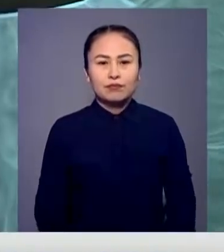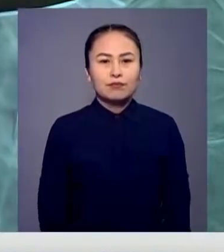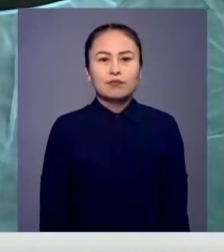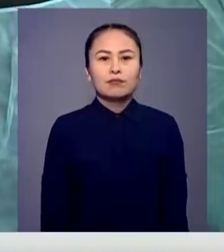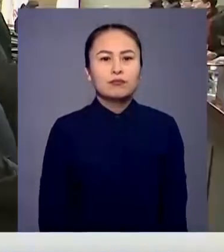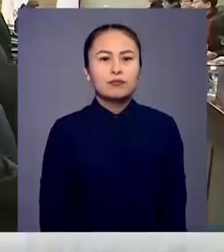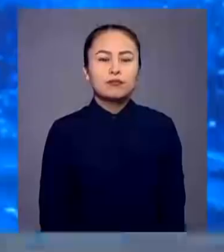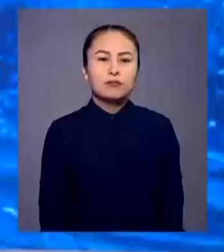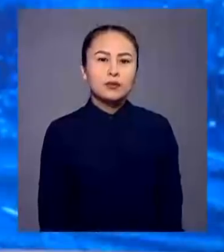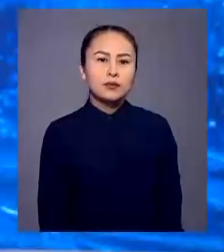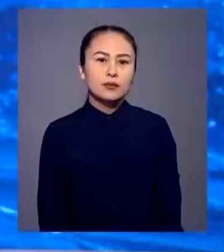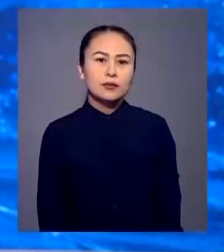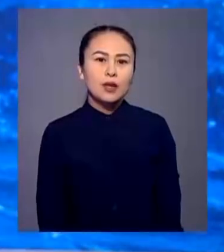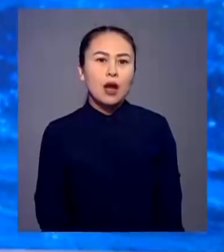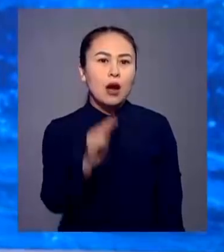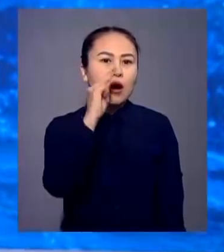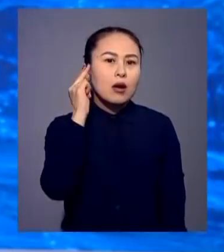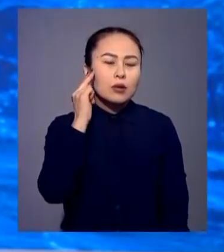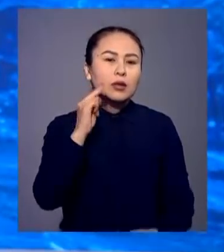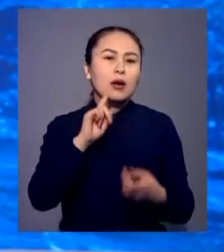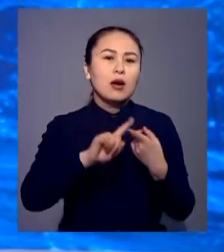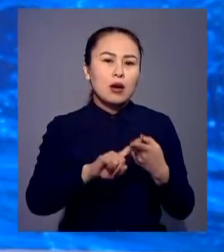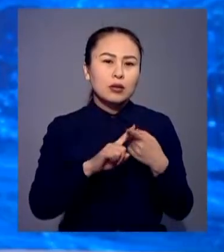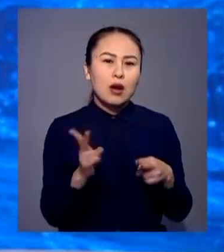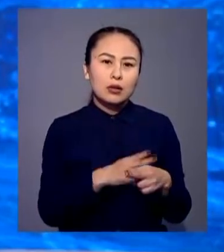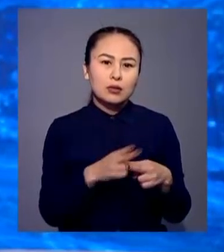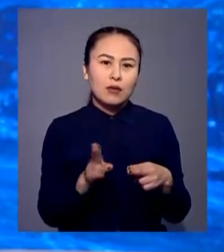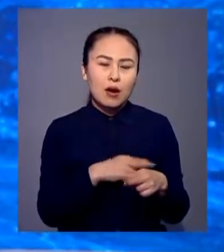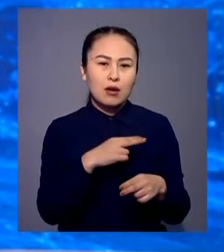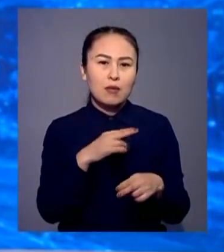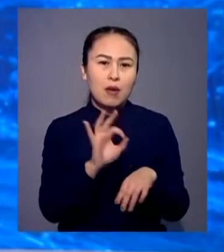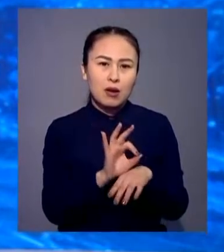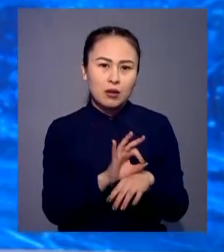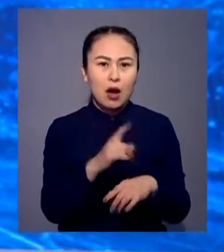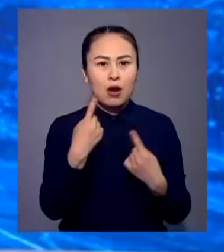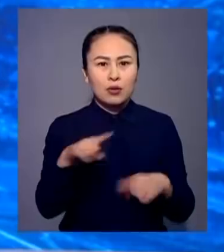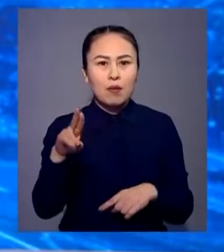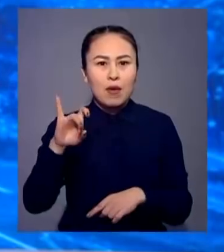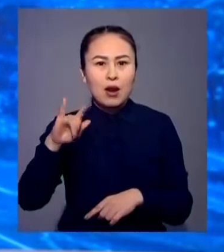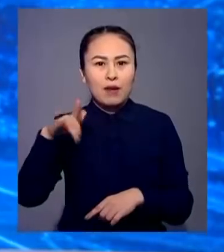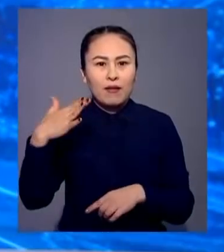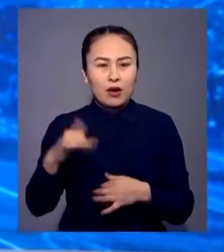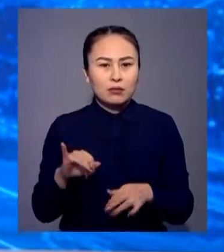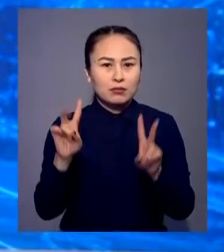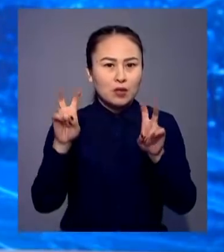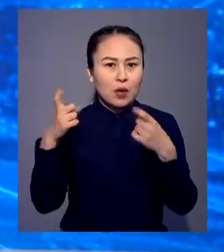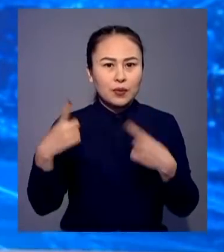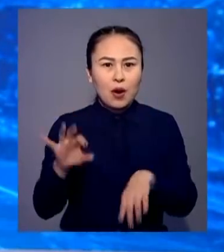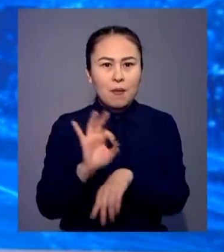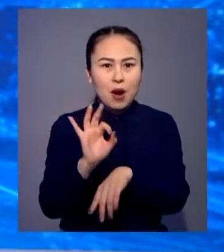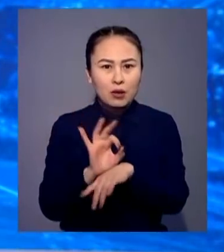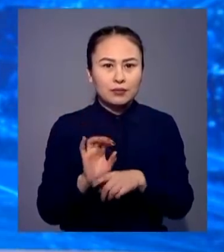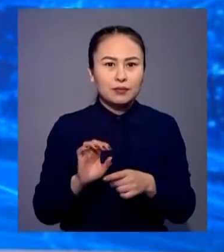Қытай коронавируспен күресіп жатса, Парагвайда денге безгегі өршіп тұр. Тіпті осы елдің президенті Марио Абдо Бенитес қауіпті